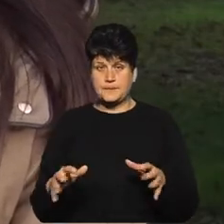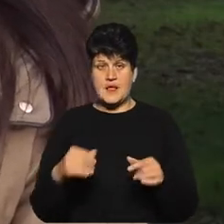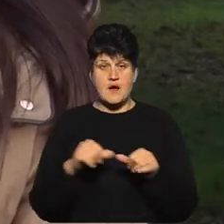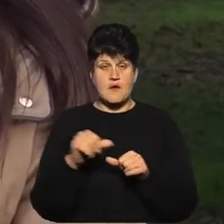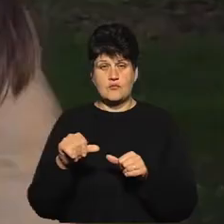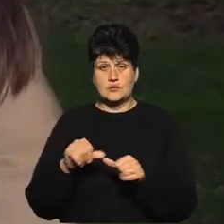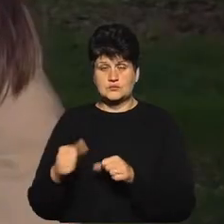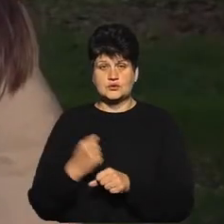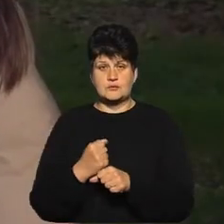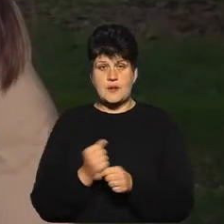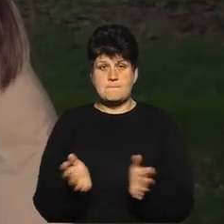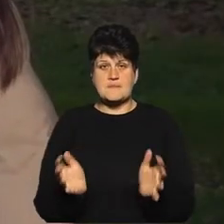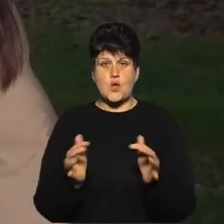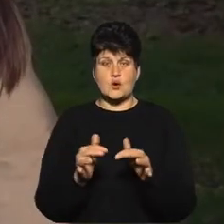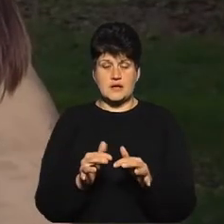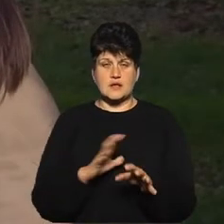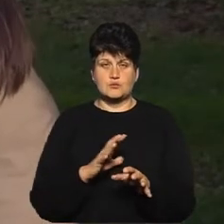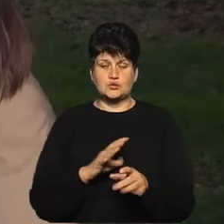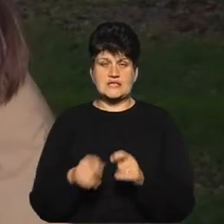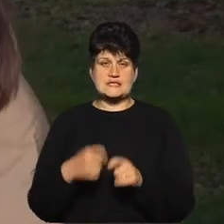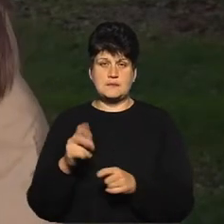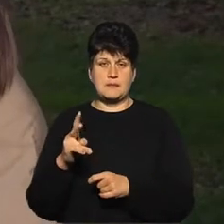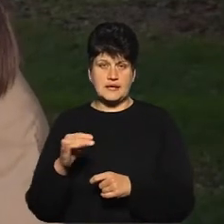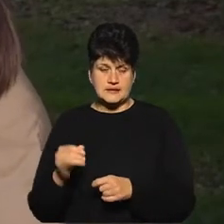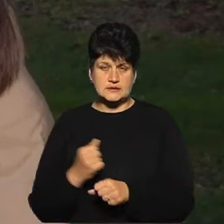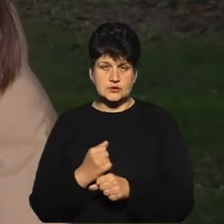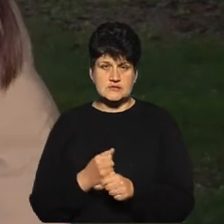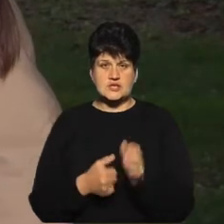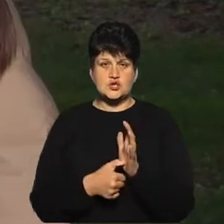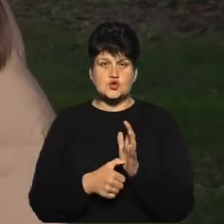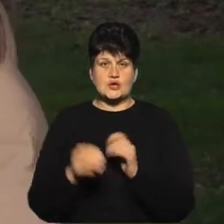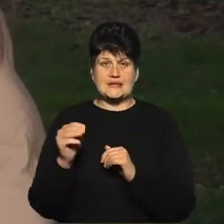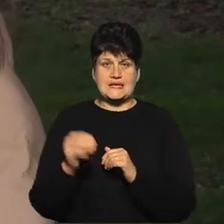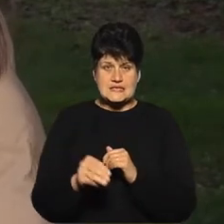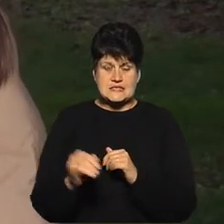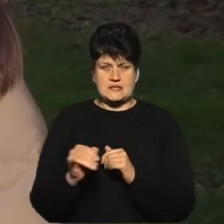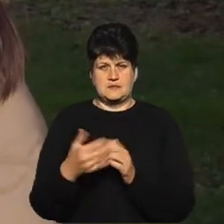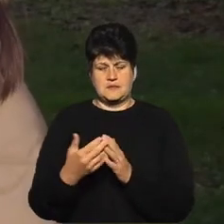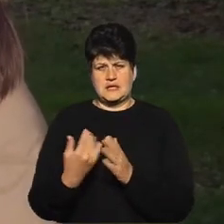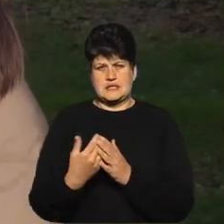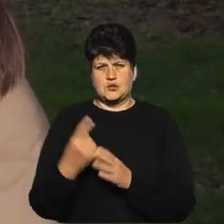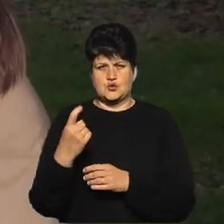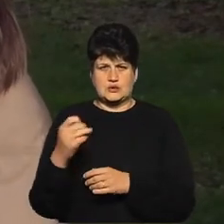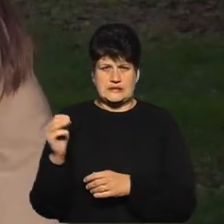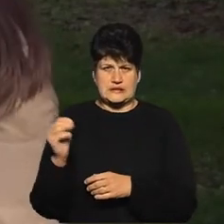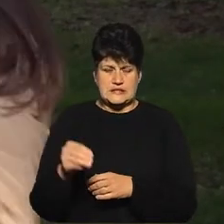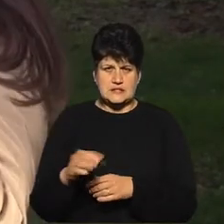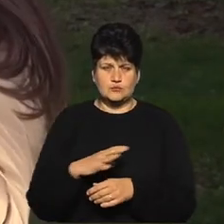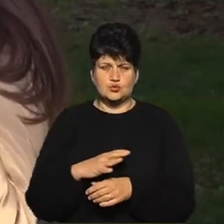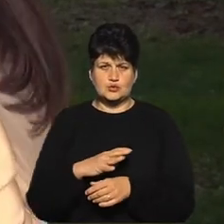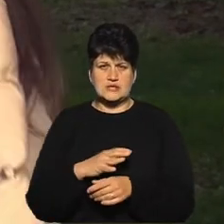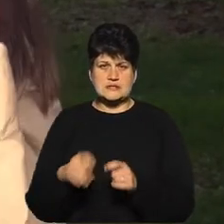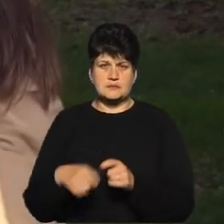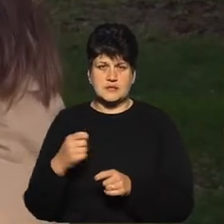здійснено підгортання. Були нараховані їм збитки за засмічення, це понад 600 тисяч, і в районі 100 тисяч у нас вийшли збитки